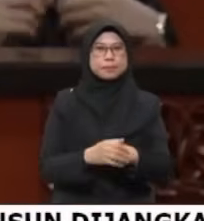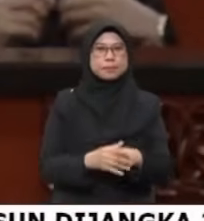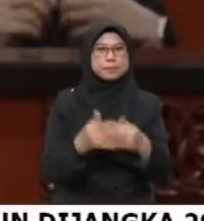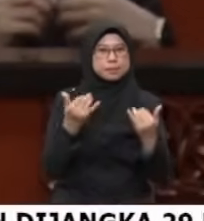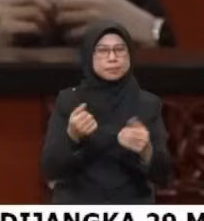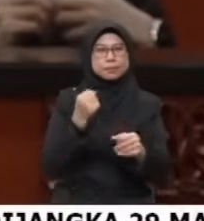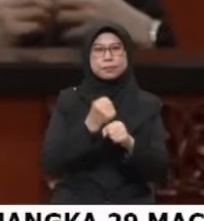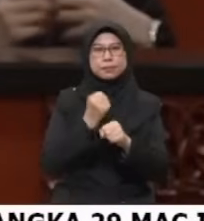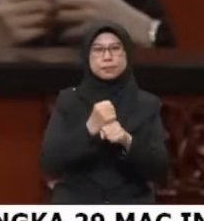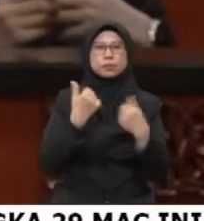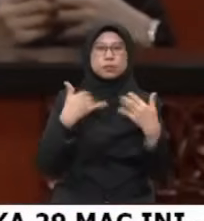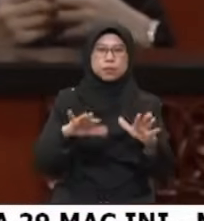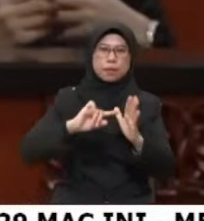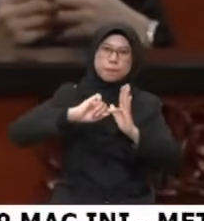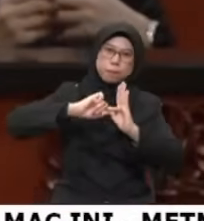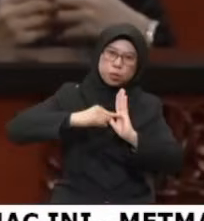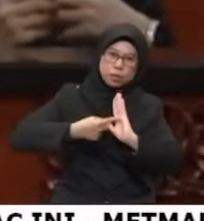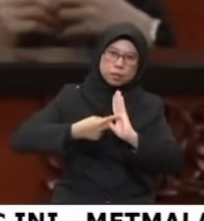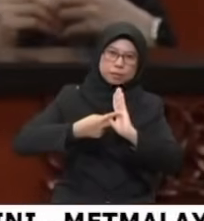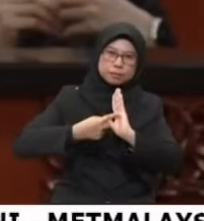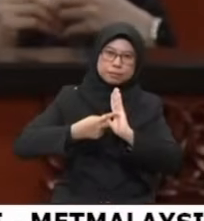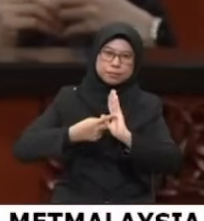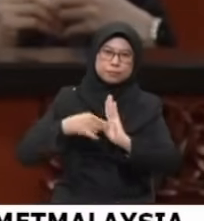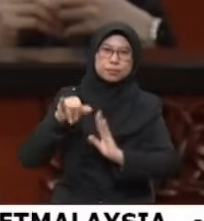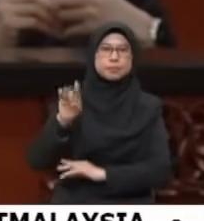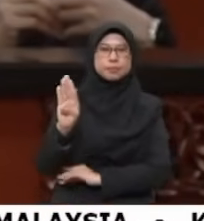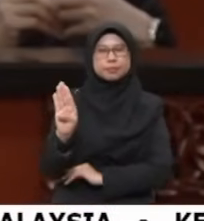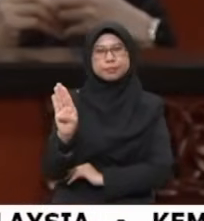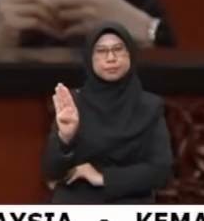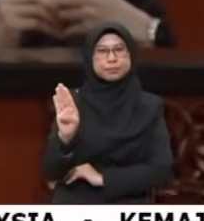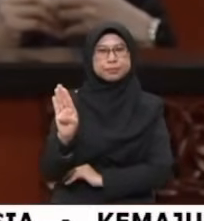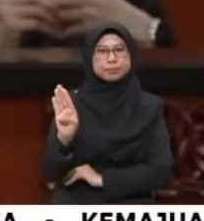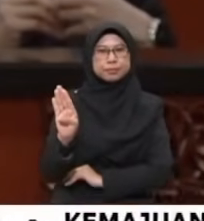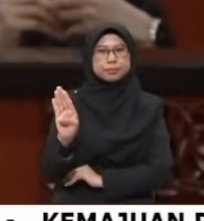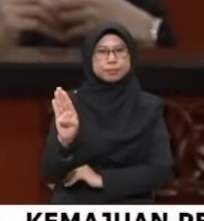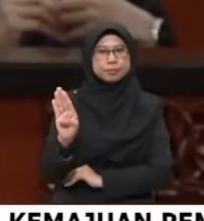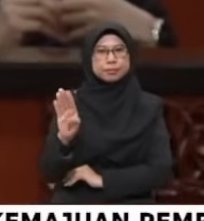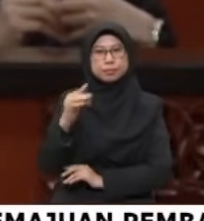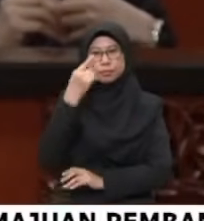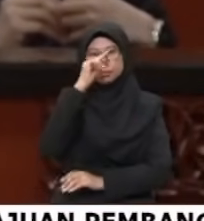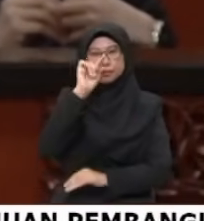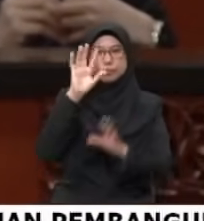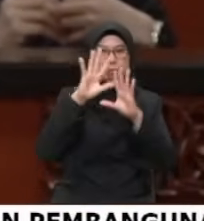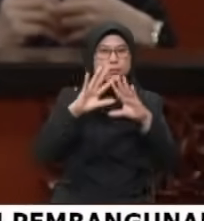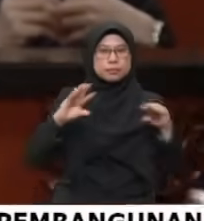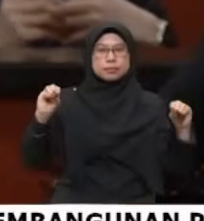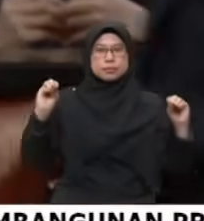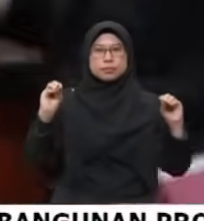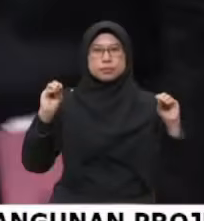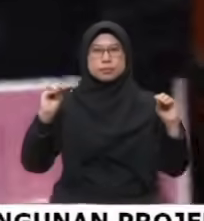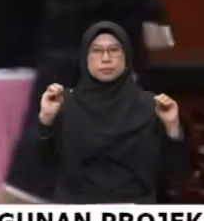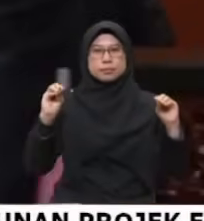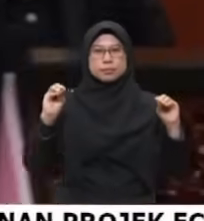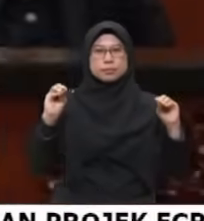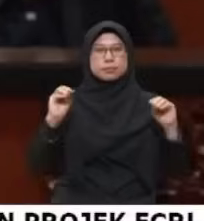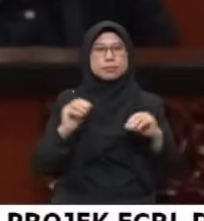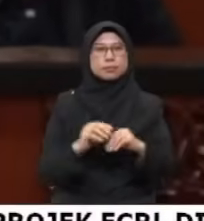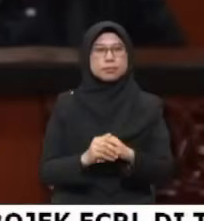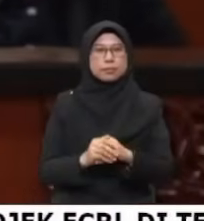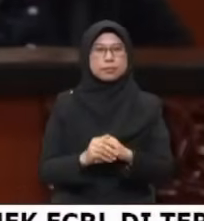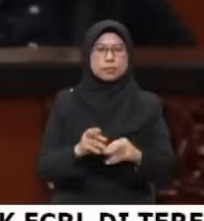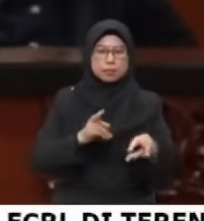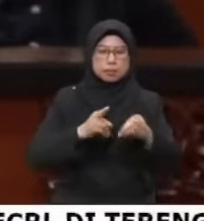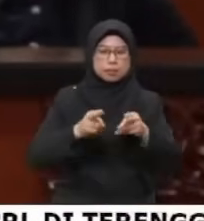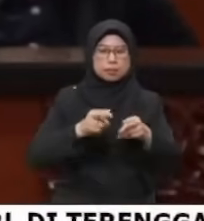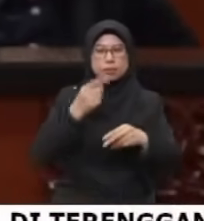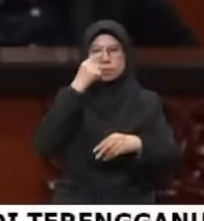kerja dia bar dah mula dah jadi yang berhormat untuk menyelesaikan kita usaha